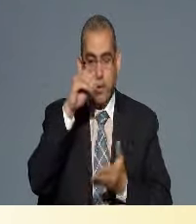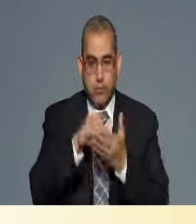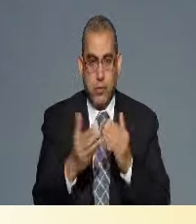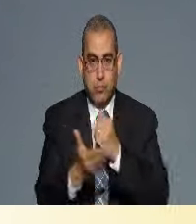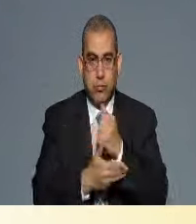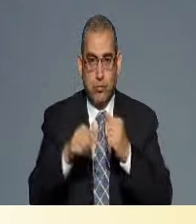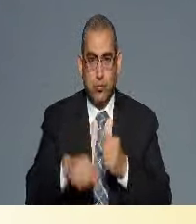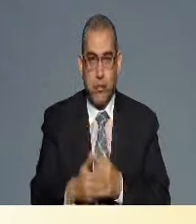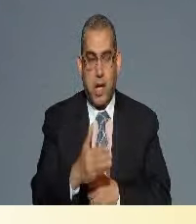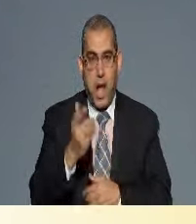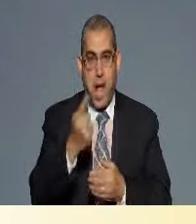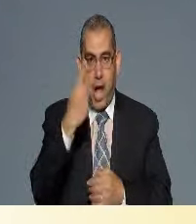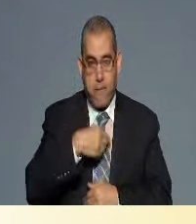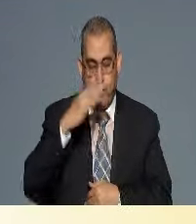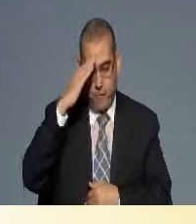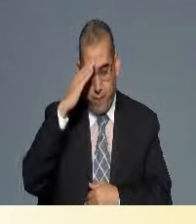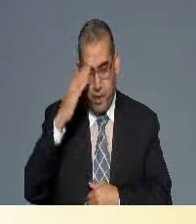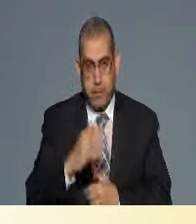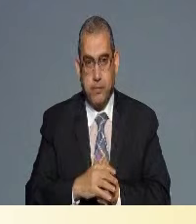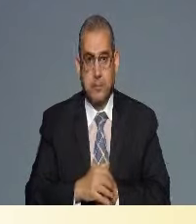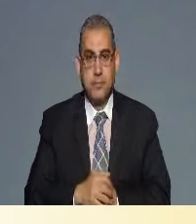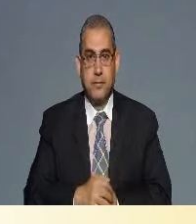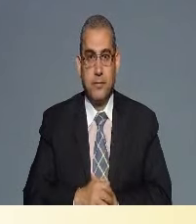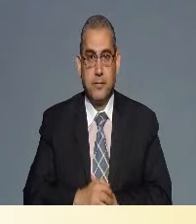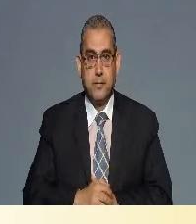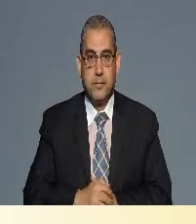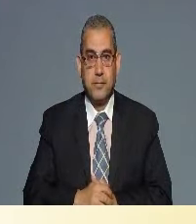الحصاد. أي أوامر يا فندم؟